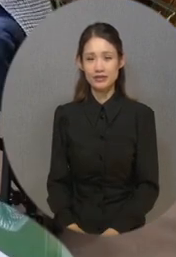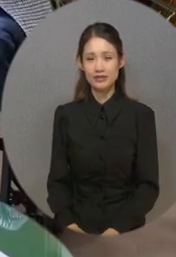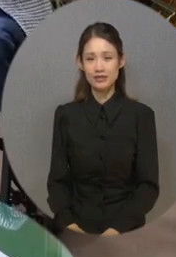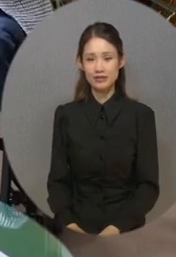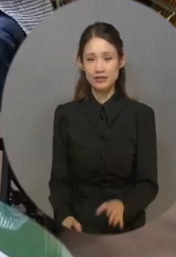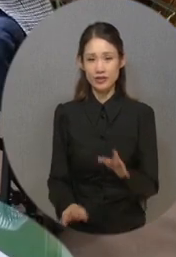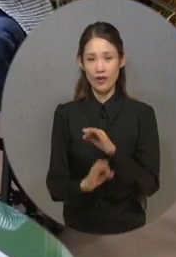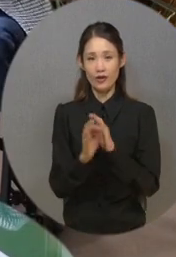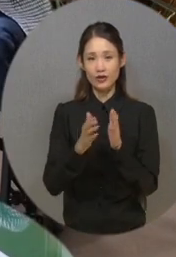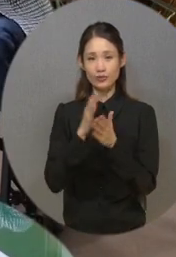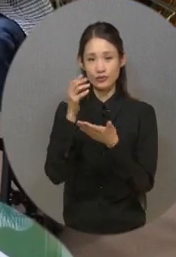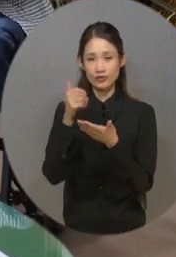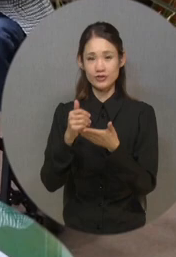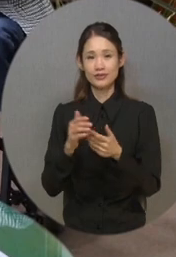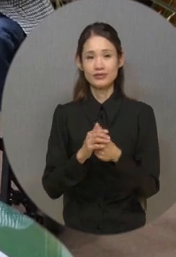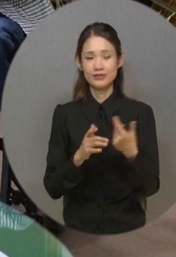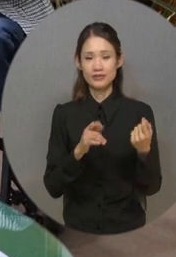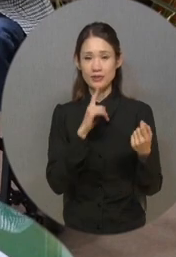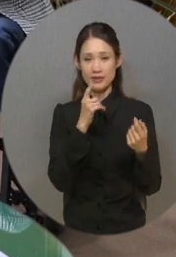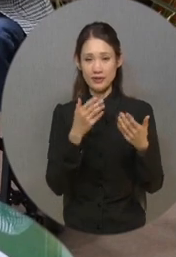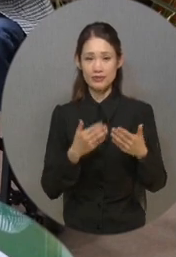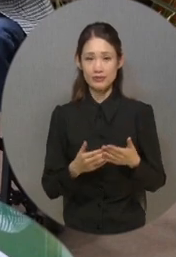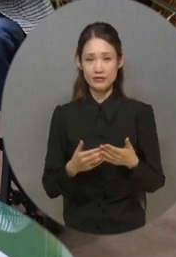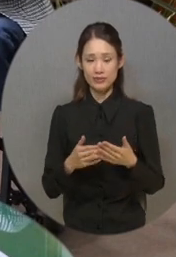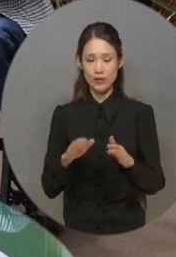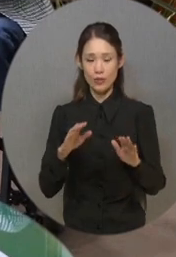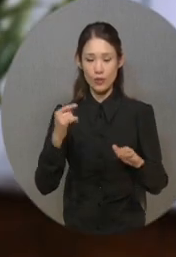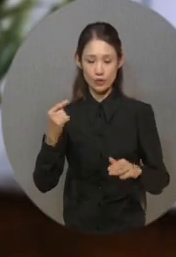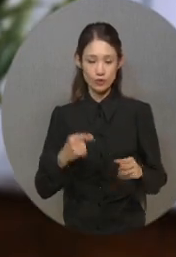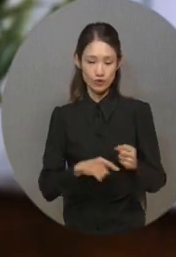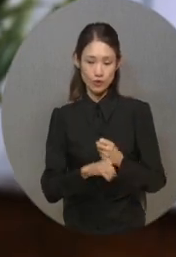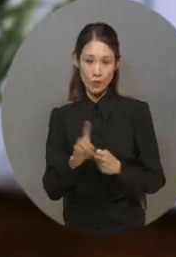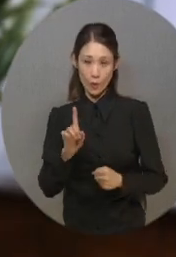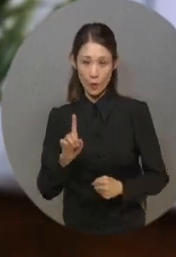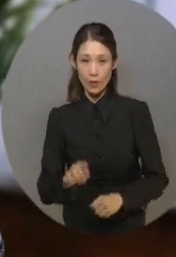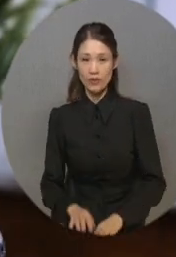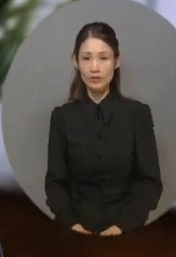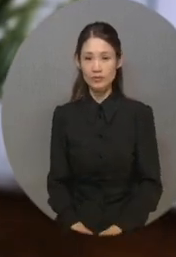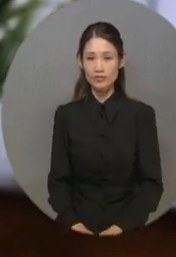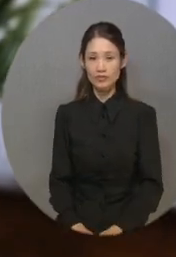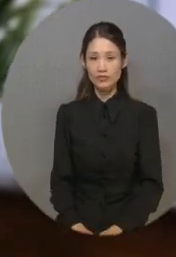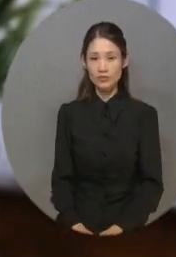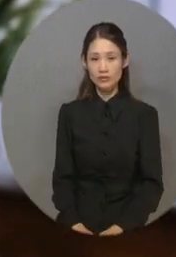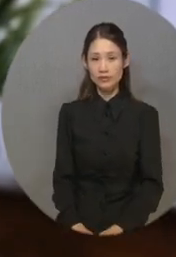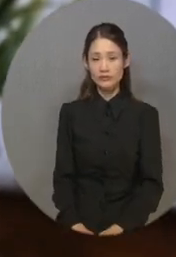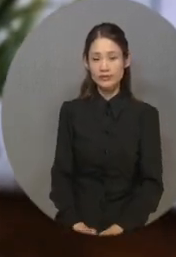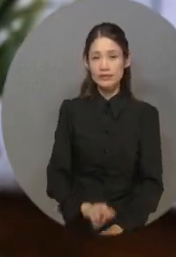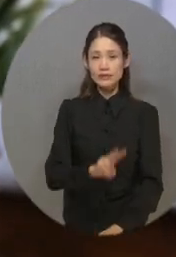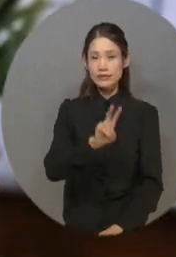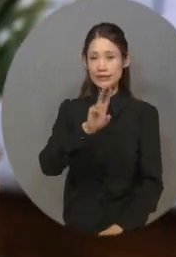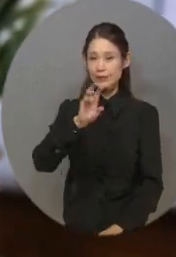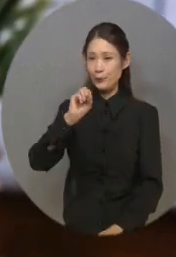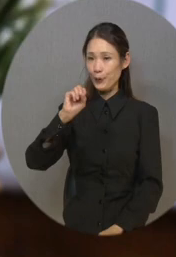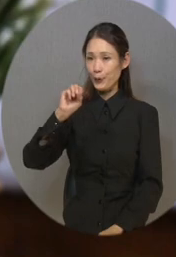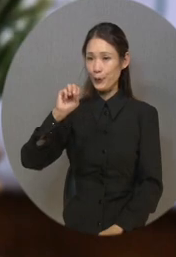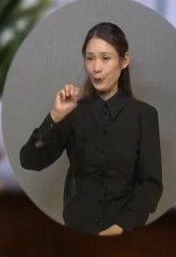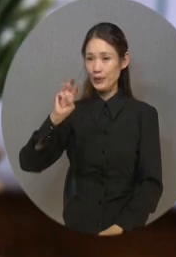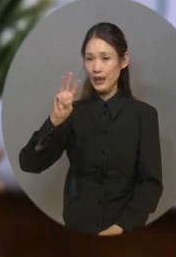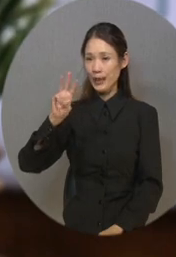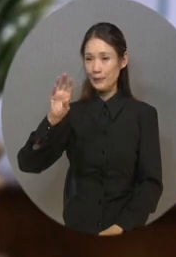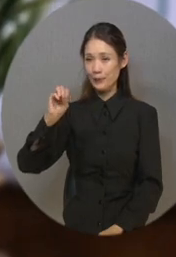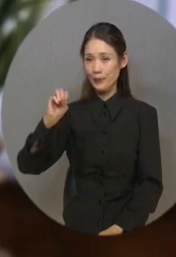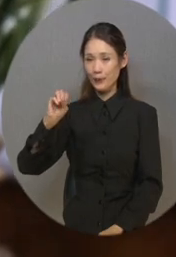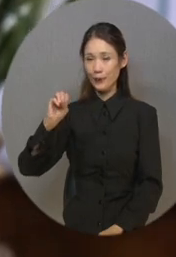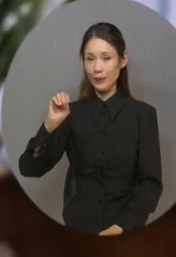이성과 부시장님이 그렇게 말씀하셨으니까 예. 우리가 온 이유가요. 예. 지금 2030 부산 엑스포